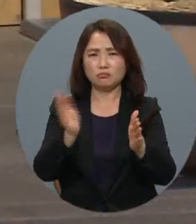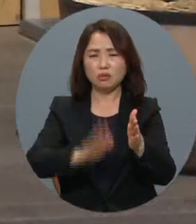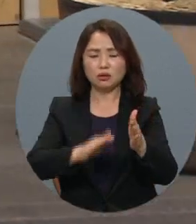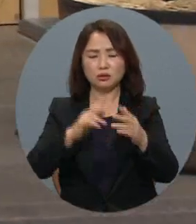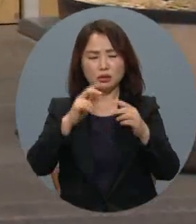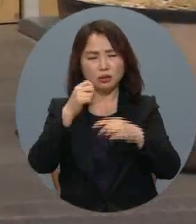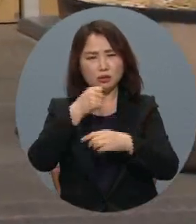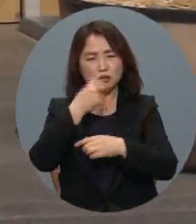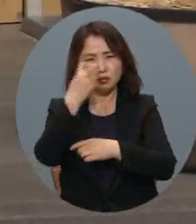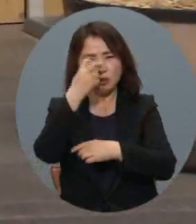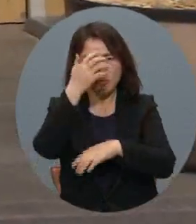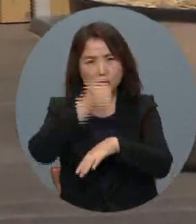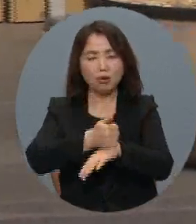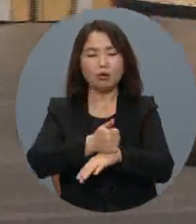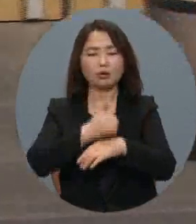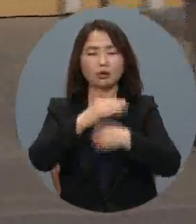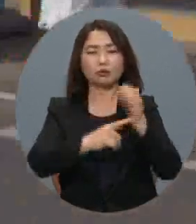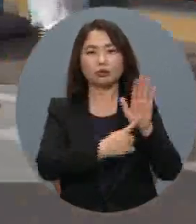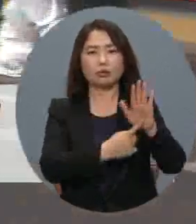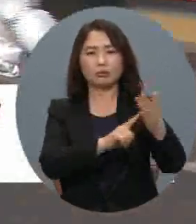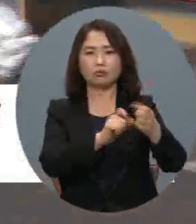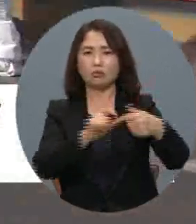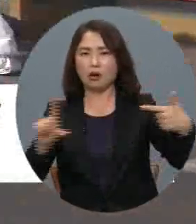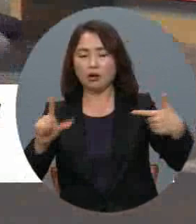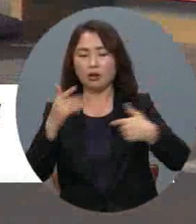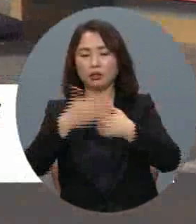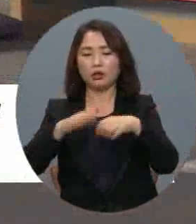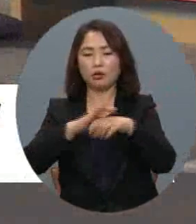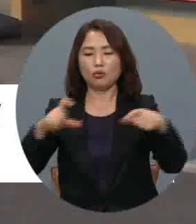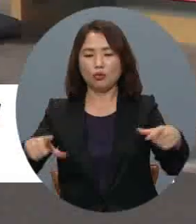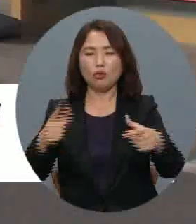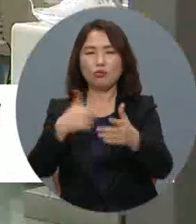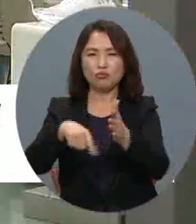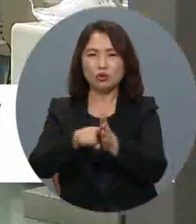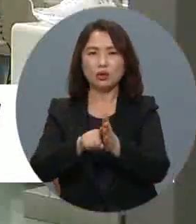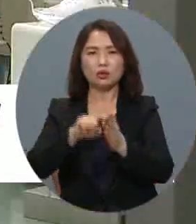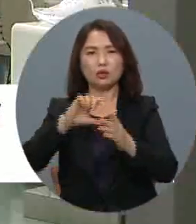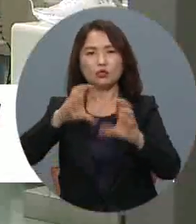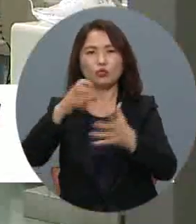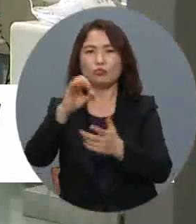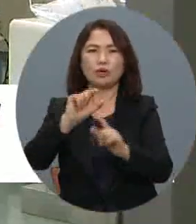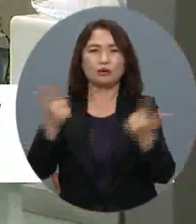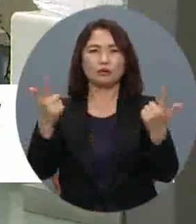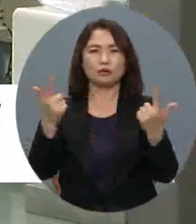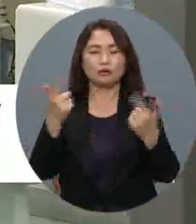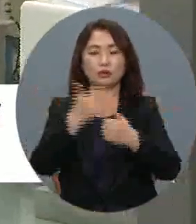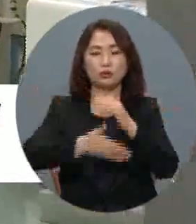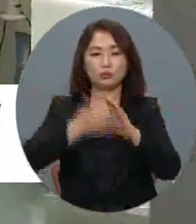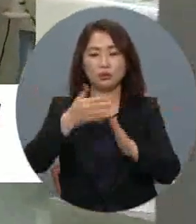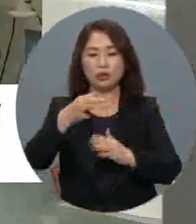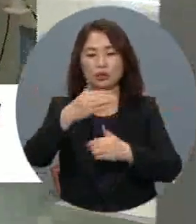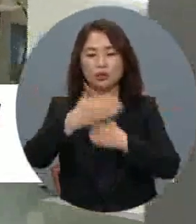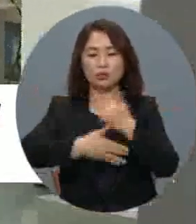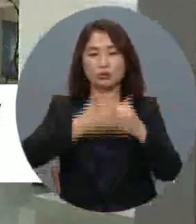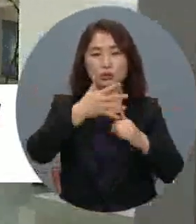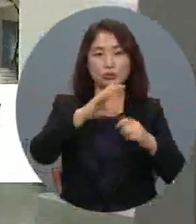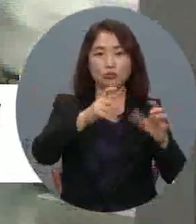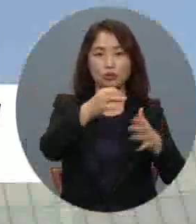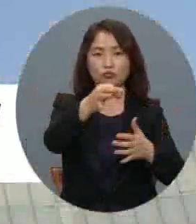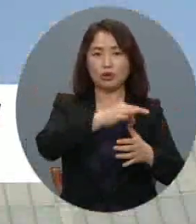취재 결과 대구시 발표와 달리 대경권을 위한 국비가 아니었습니다. 대구시의 국비가 내려온 것이